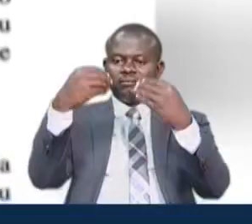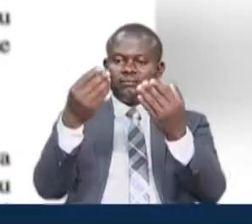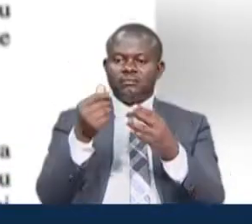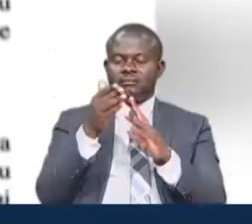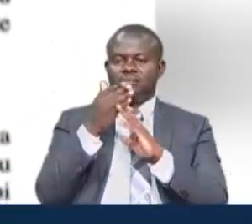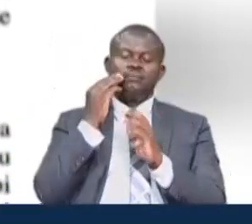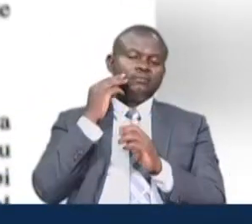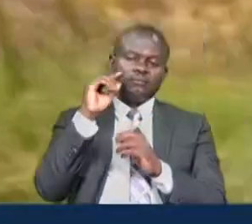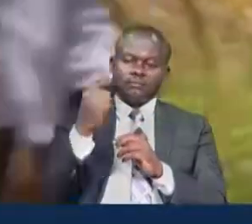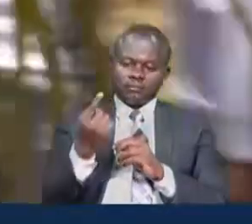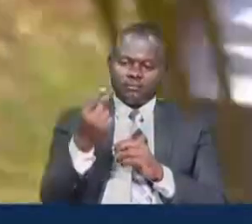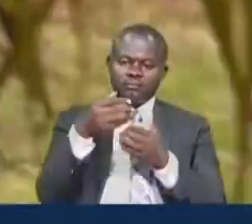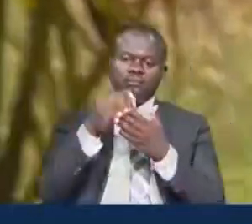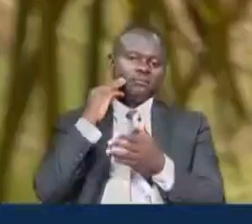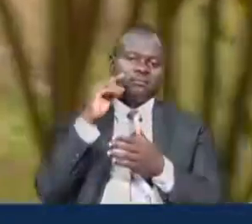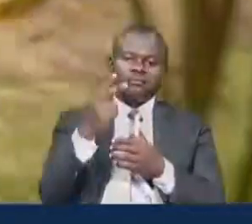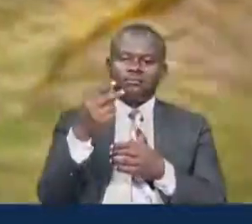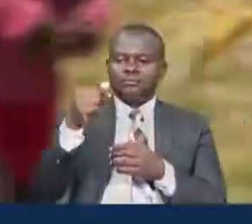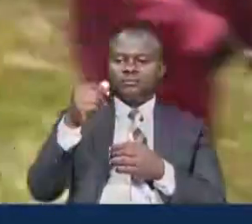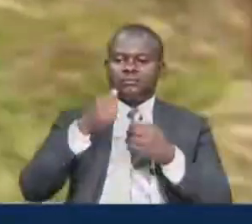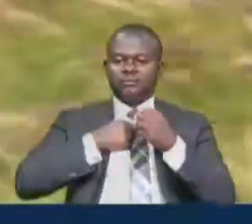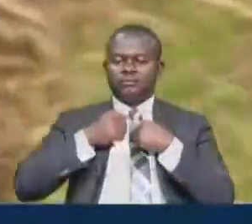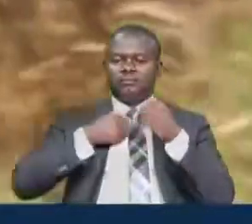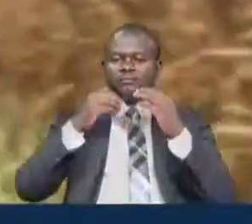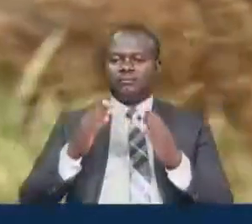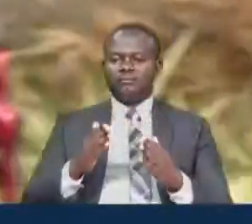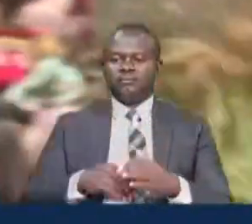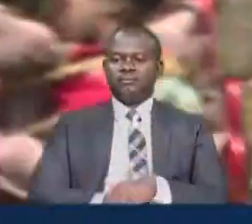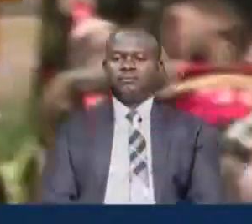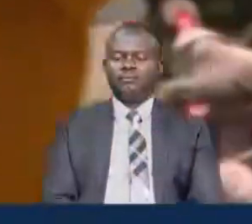hagati ya 1,000,000 to 1,200,000 z'amafaranga y'u Rwanda. Jean Paul Maniraho, i Kigali.